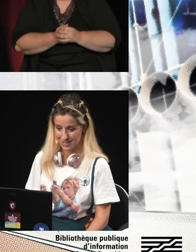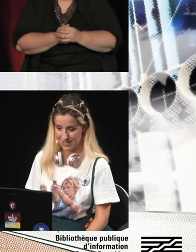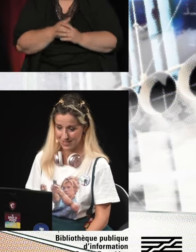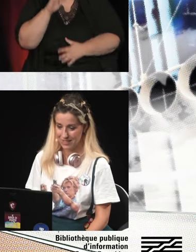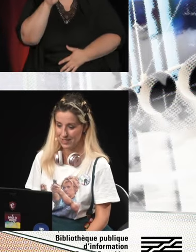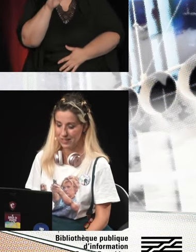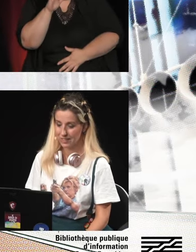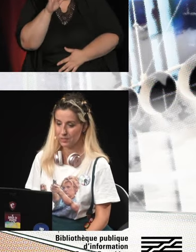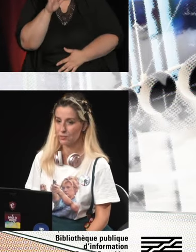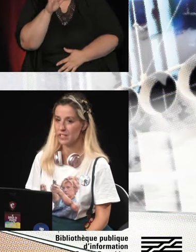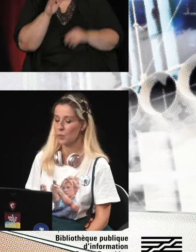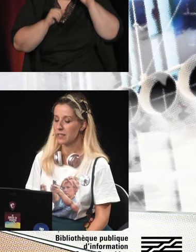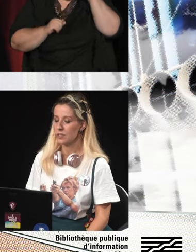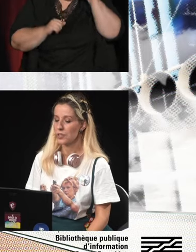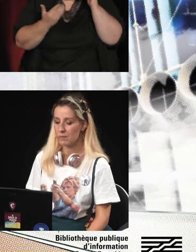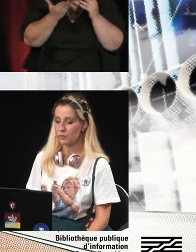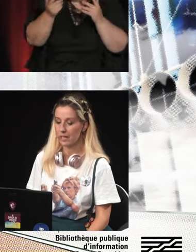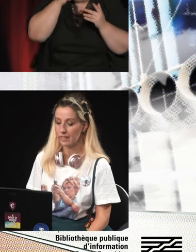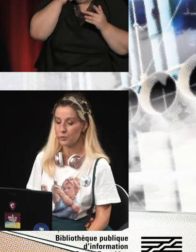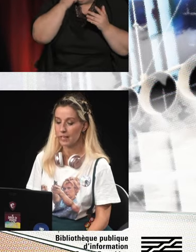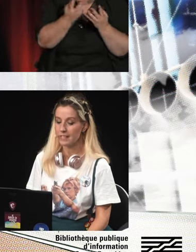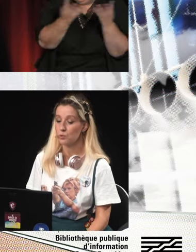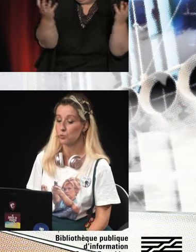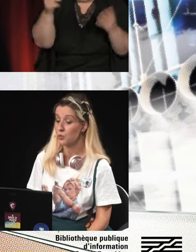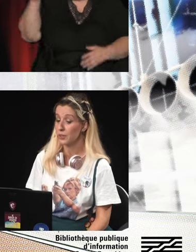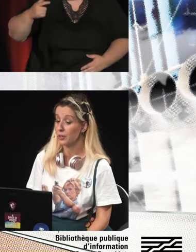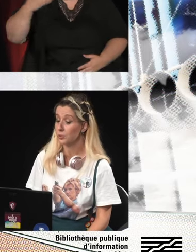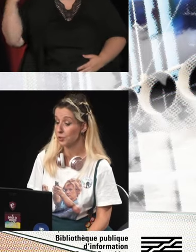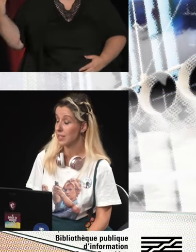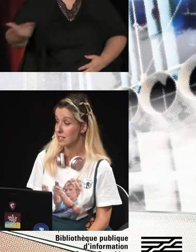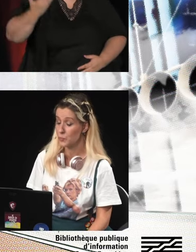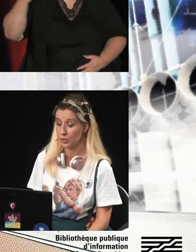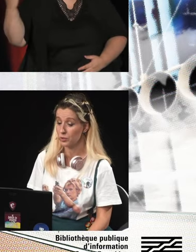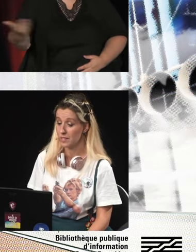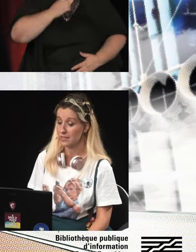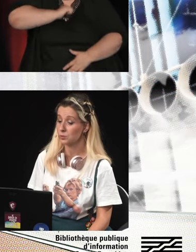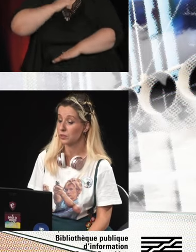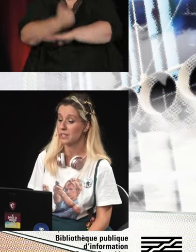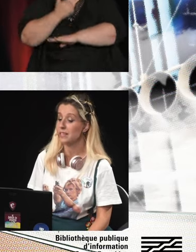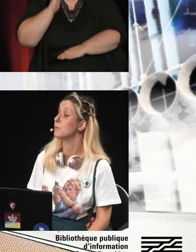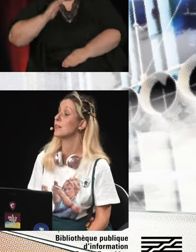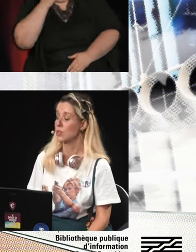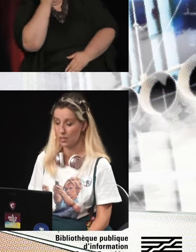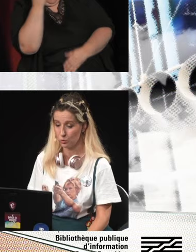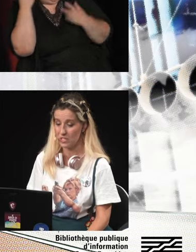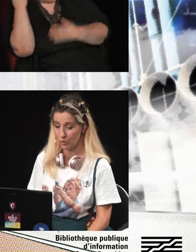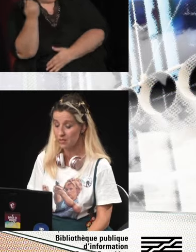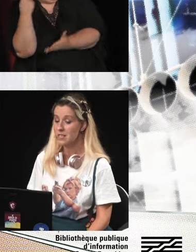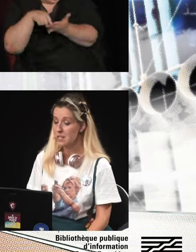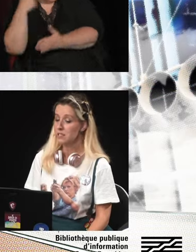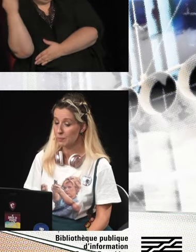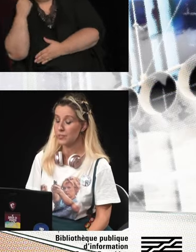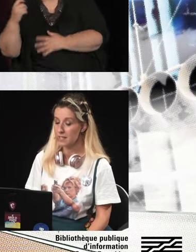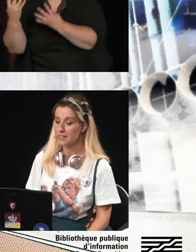que vous êtes en présence quand même de la crème du speedrun, de la scène speedrun de Tintin, donc il y a une personne là au deuxième